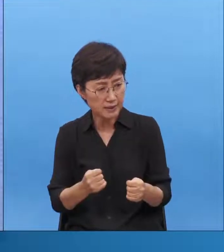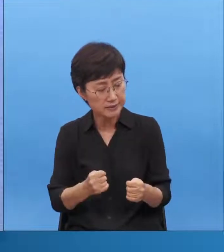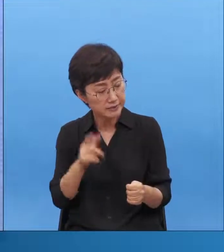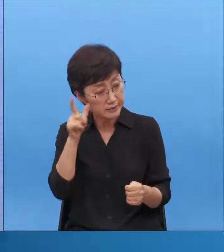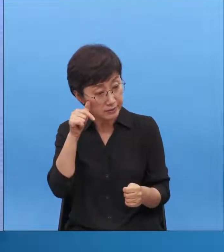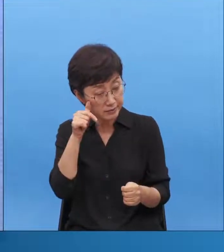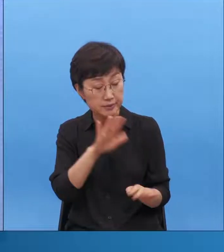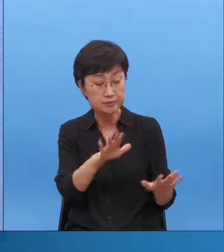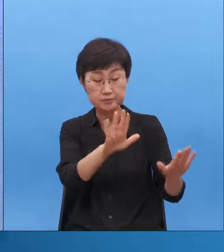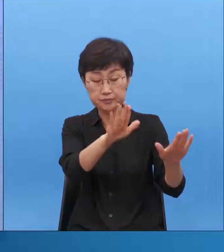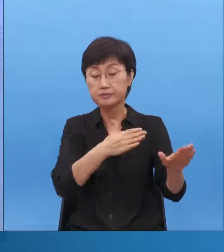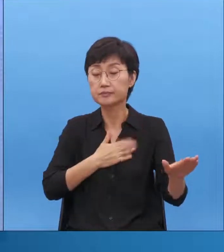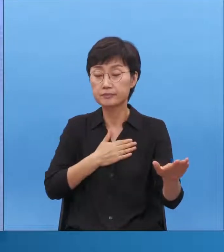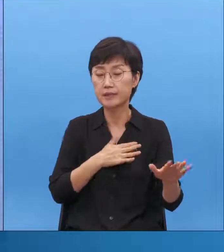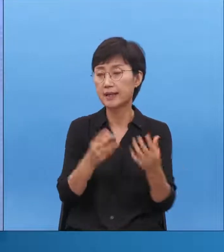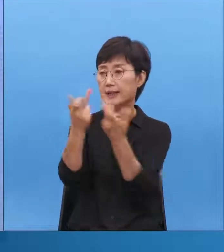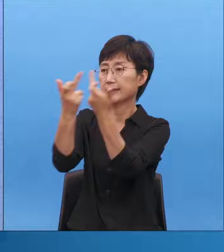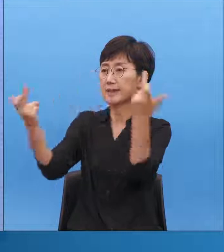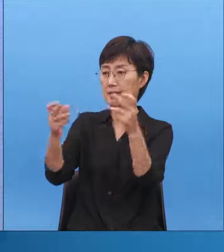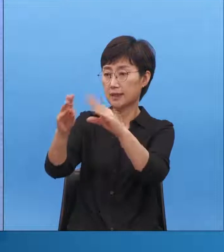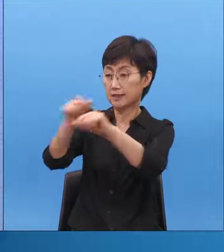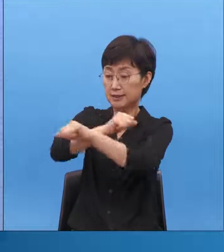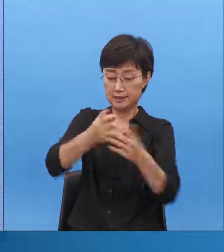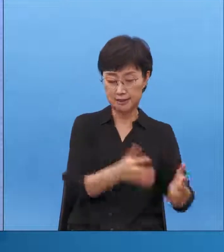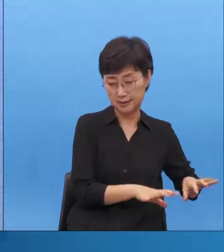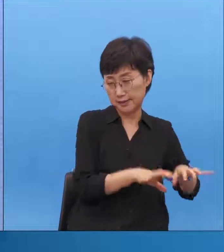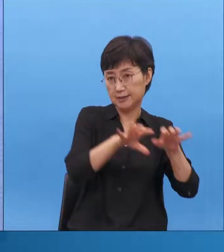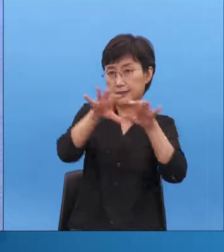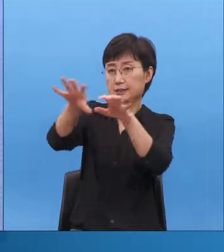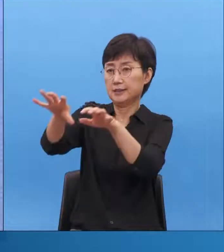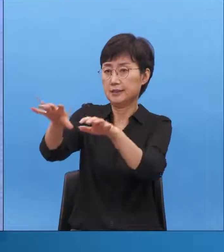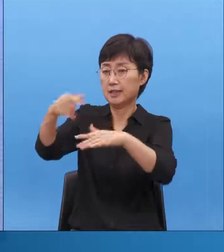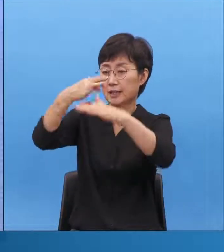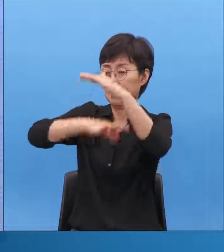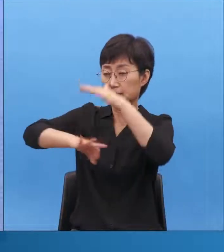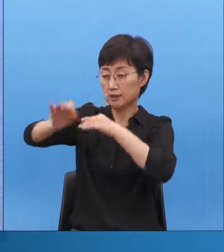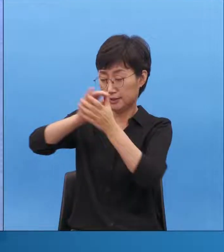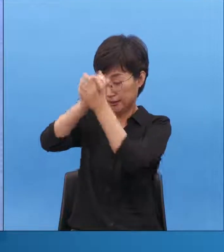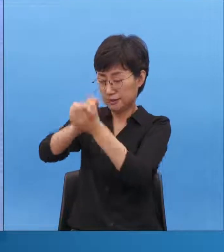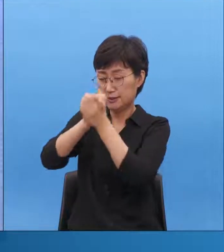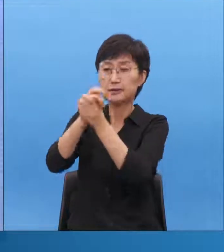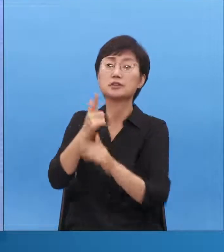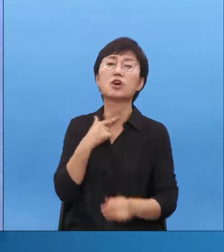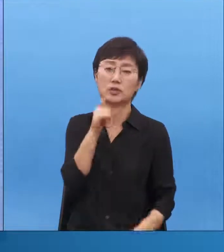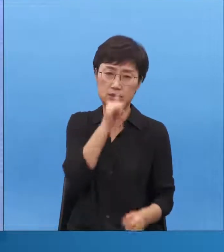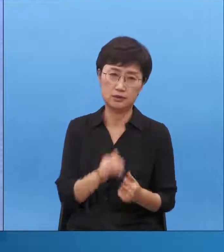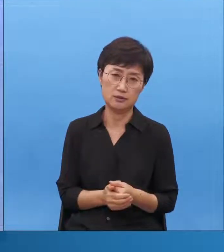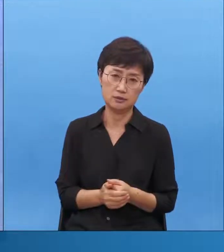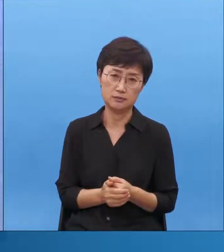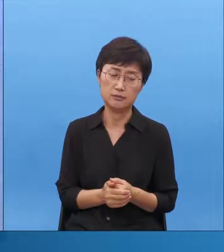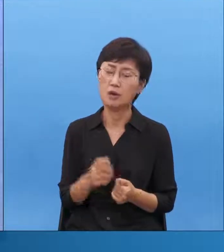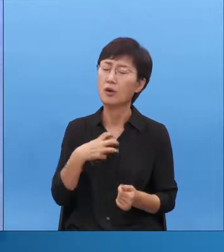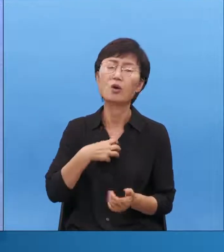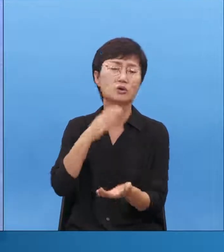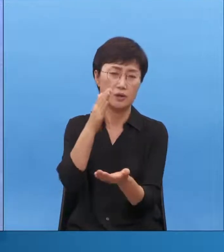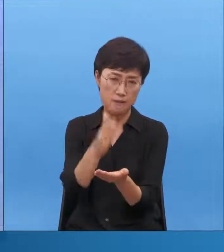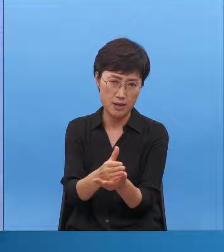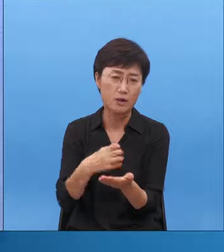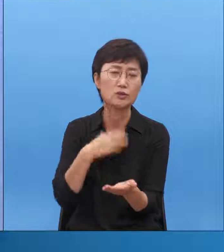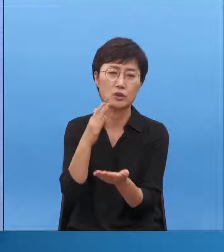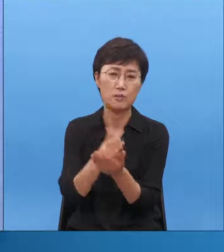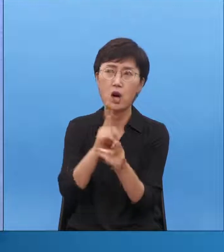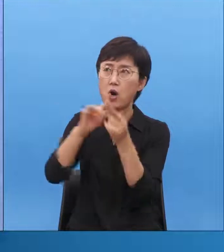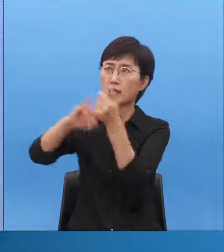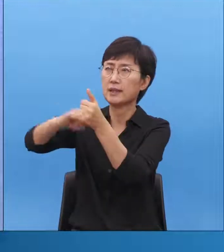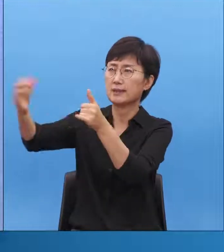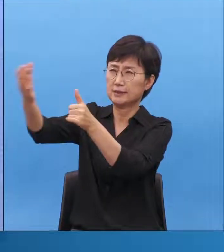to Emmanuel Church?" And so later on, we went to pray in the mountainside. 걱정할 필요 없습니다. Do not worry about anything. 언장을 탁 붙잡으세요. Hold to the covenant. 우리